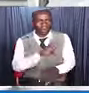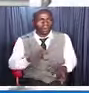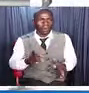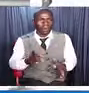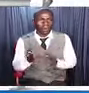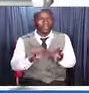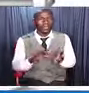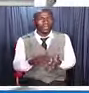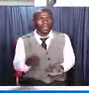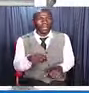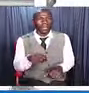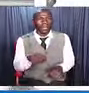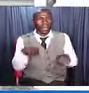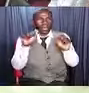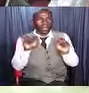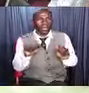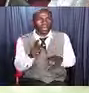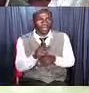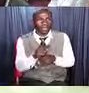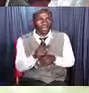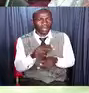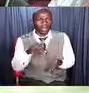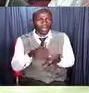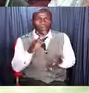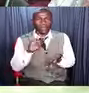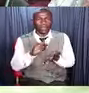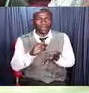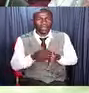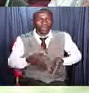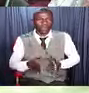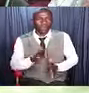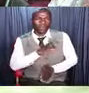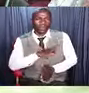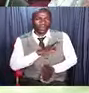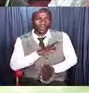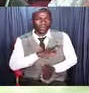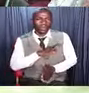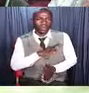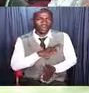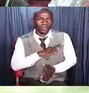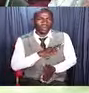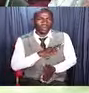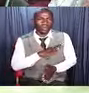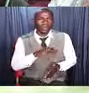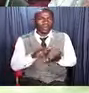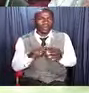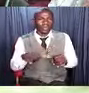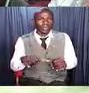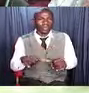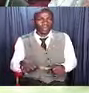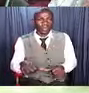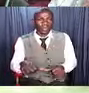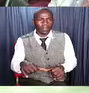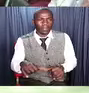I leave you so fast. Nijalie roho ya kutunza. Enable me to keep. Niwe yule azae matunda. One who is fruitful. Ya kaayo.